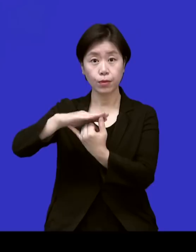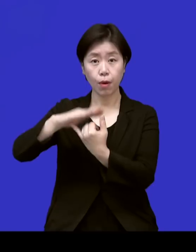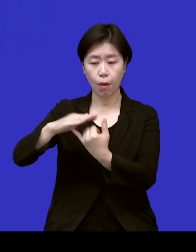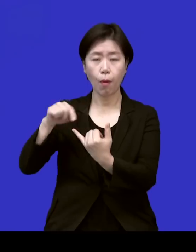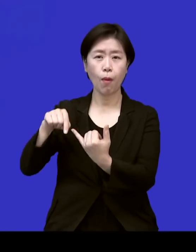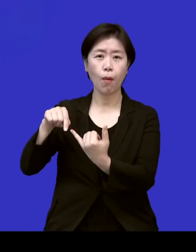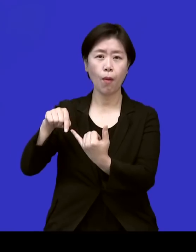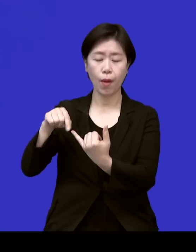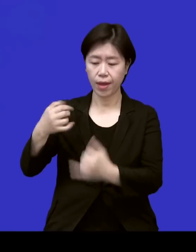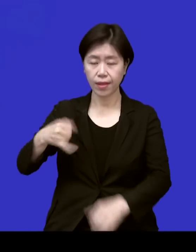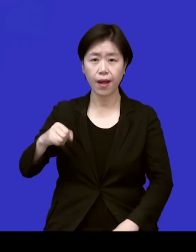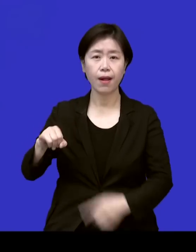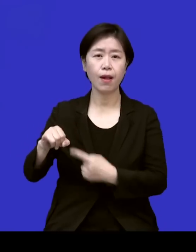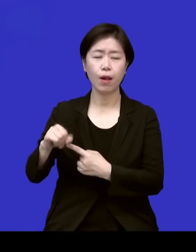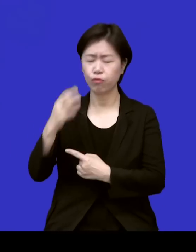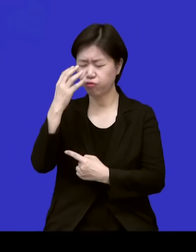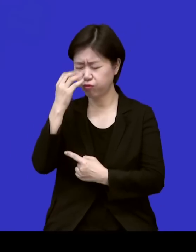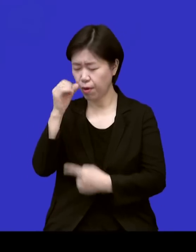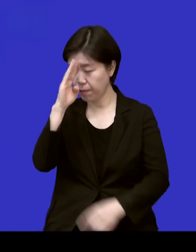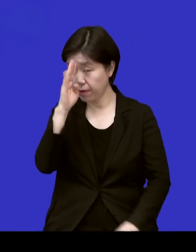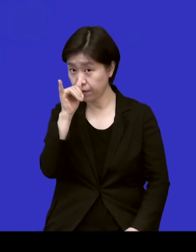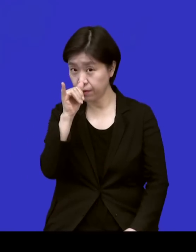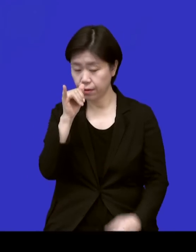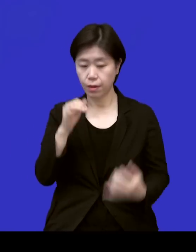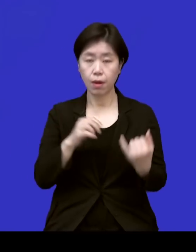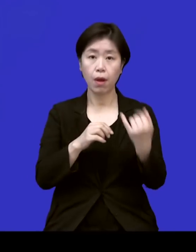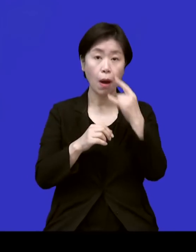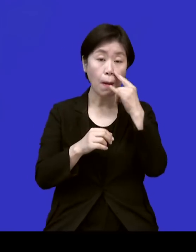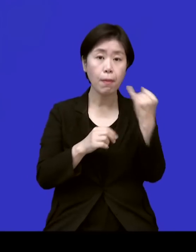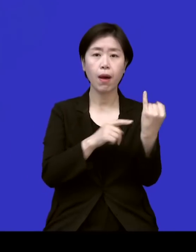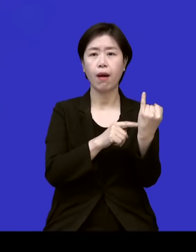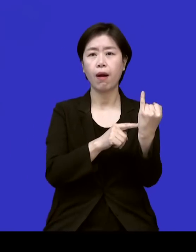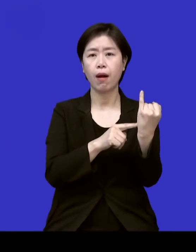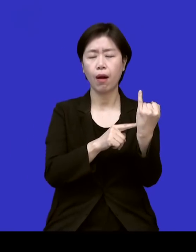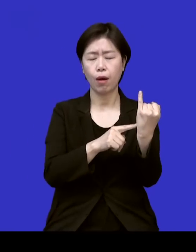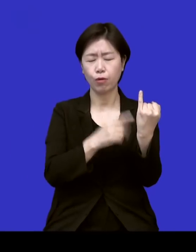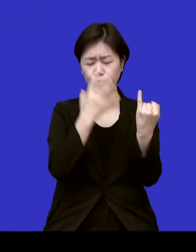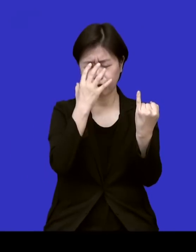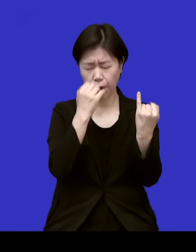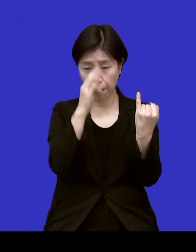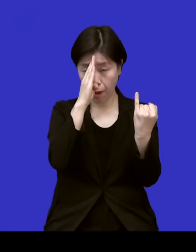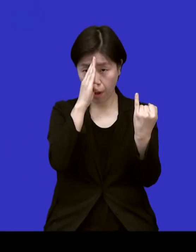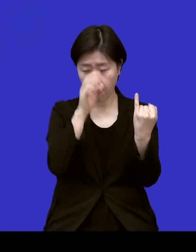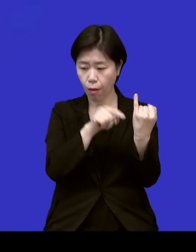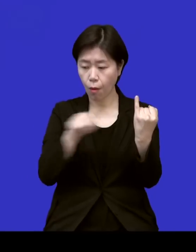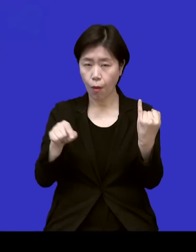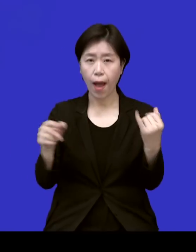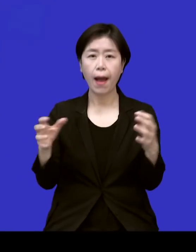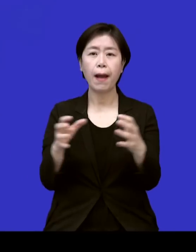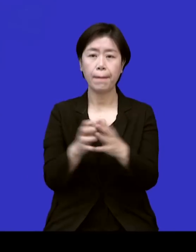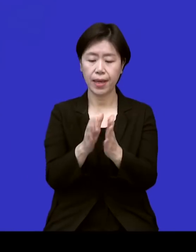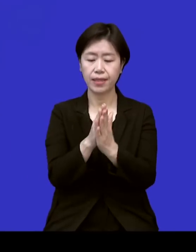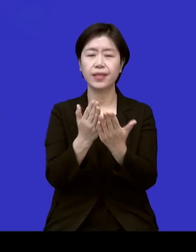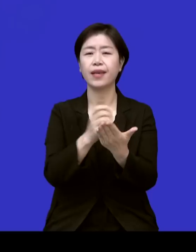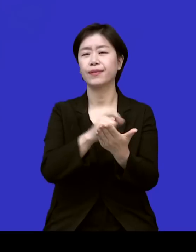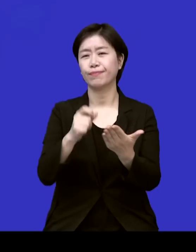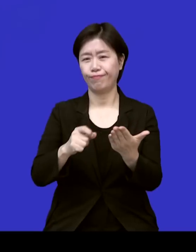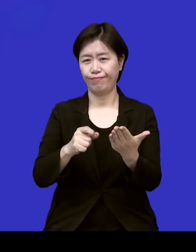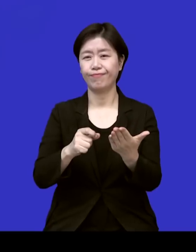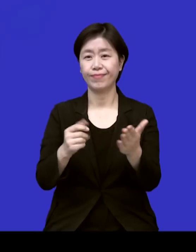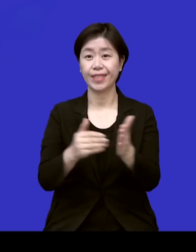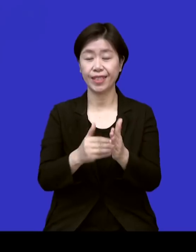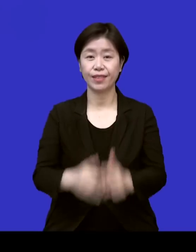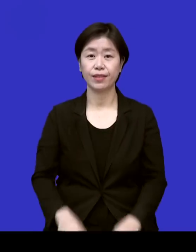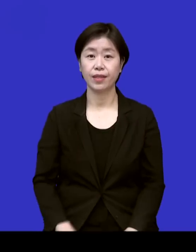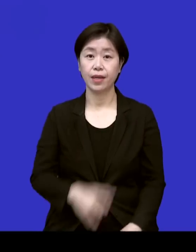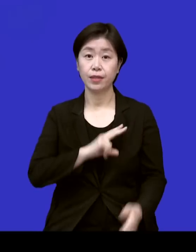딸과 그 다음에 만성 우울증이 있는 본인의 이야기를 담은 책을 쓰신 저자이시기도 한데요. 네. 그냥 살아만 있어 아무것도